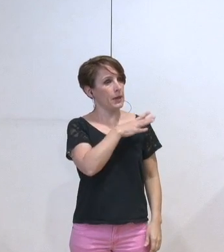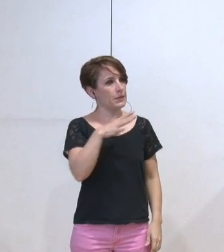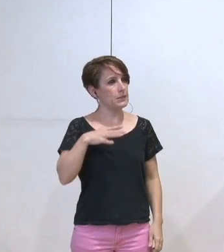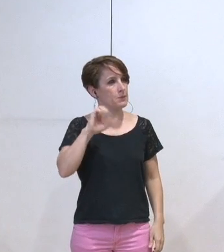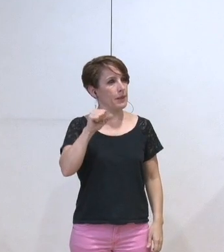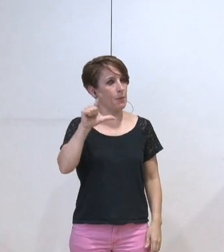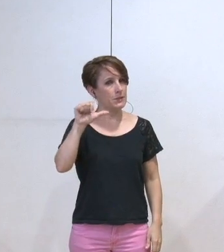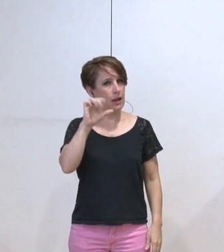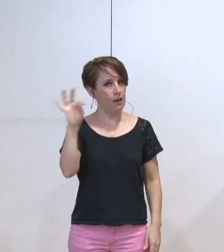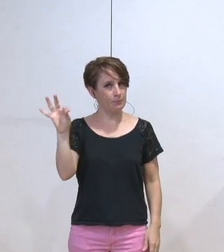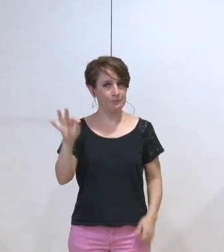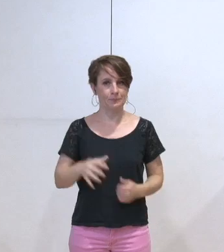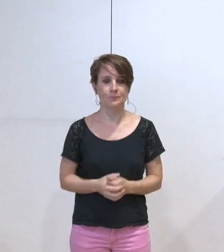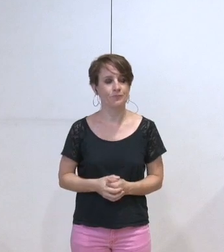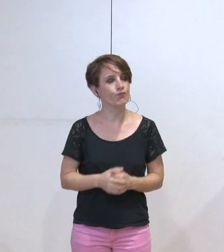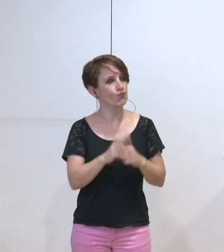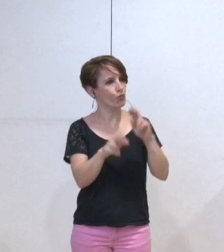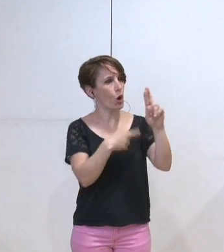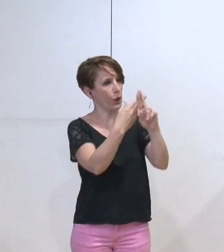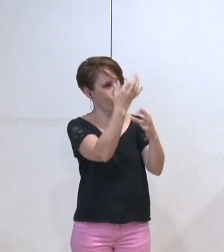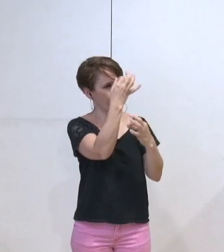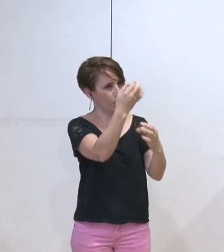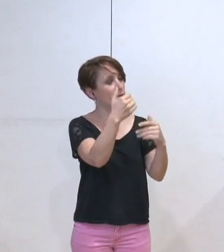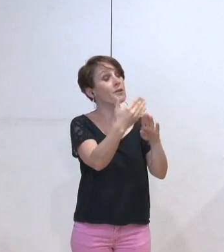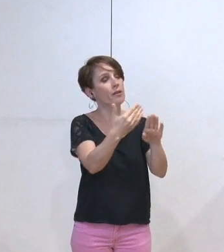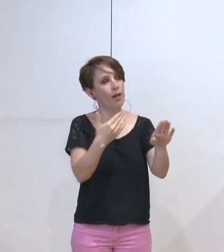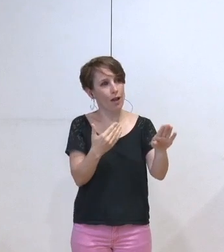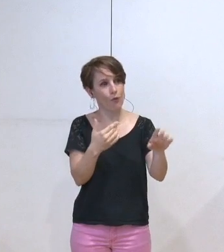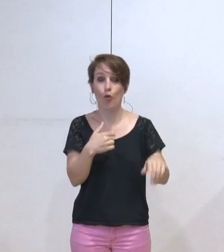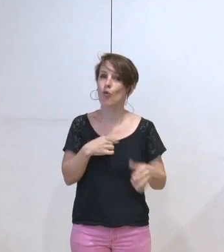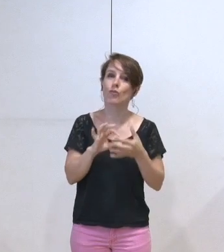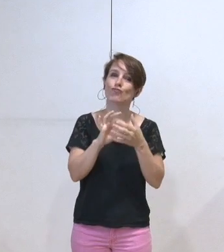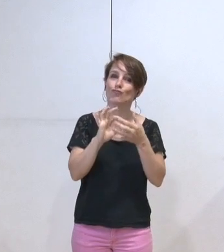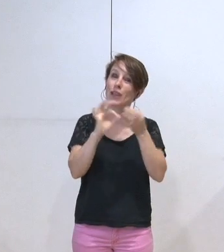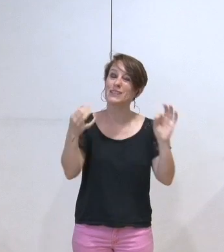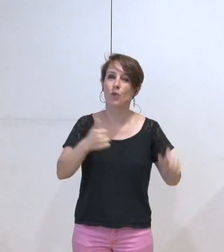précisément permettez-moi d'évoquer devant ce conseil une anecdote